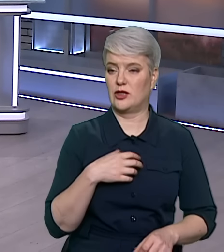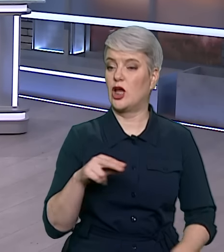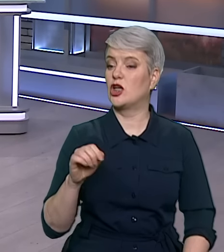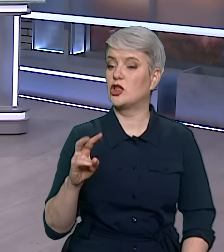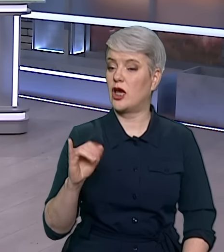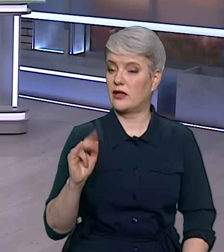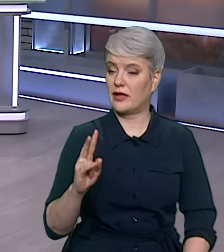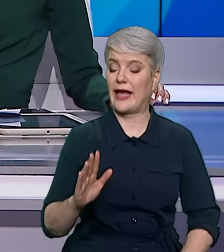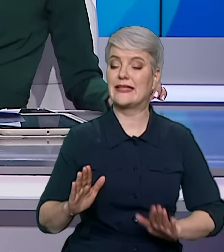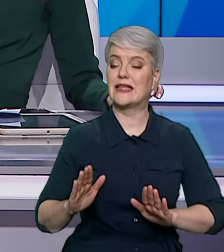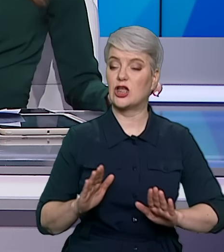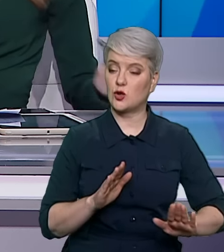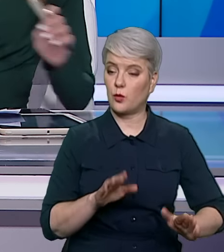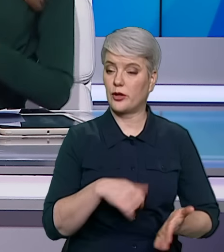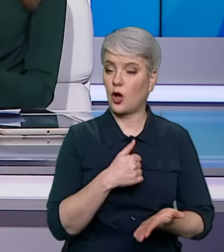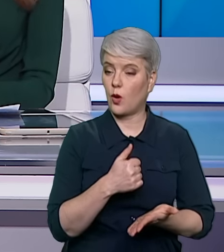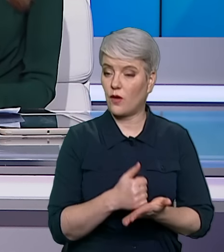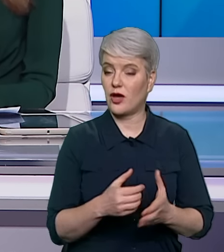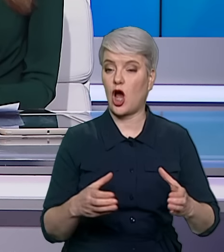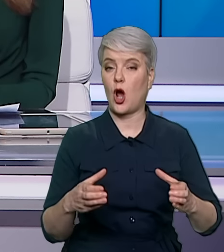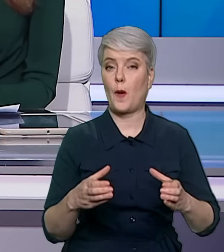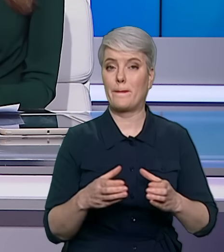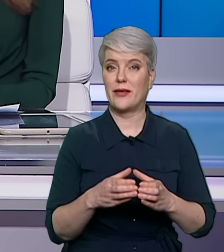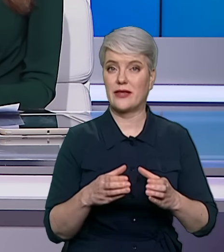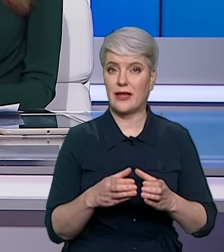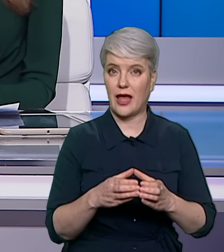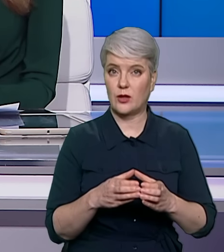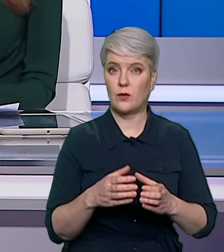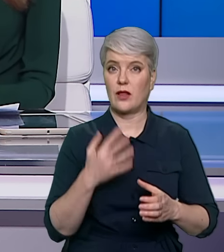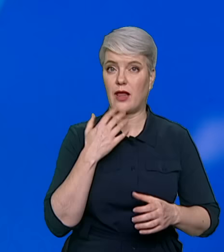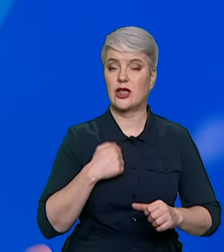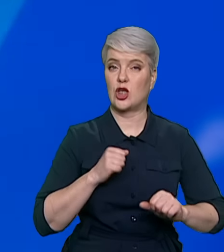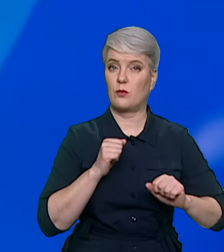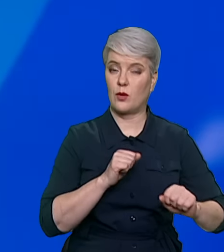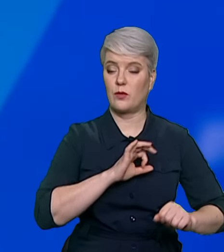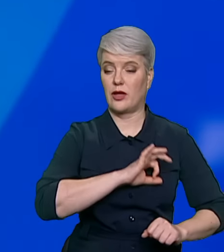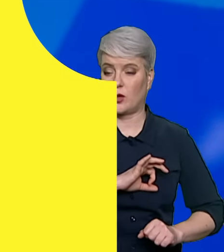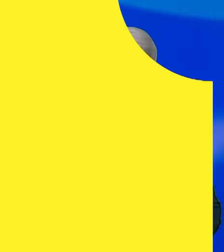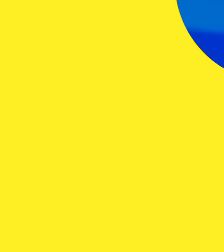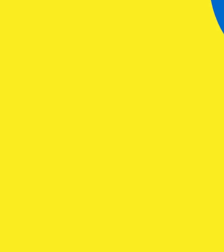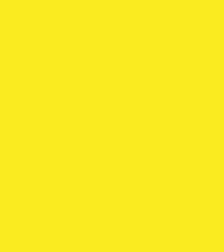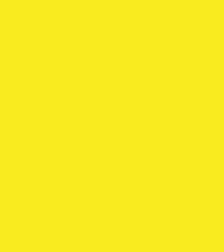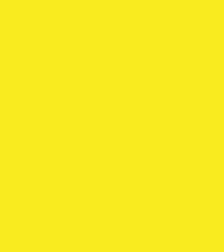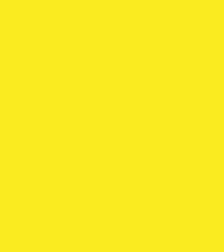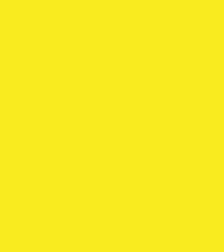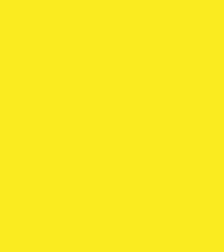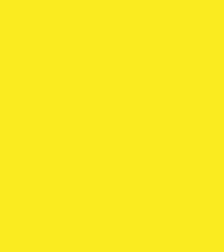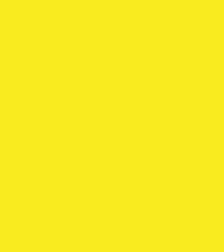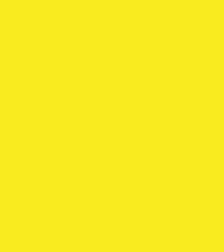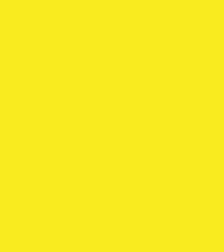Ради України з нацбезпеки, оборони і розвідки, народний депутат України, фракції «Слуга народу», якраз говорили про законопроект про мобілізацію і не тільки.